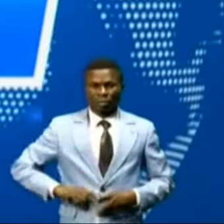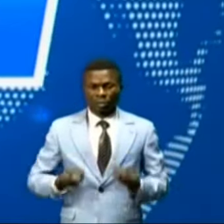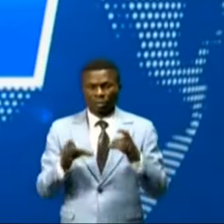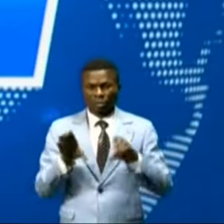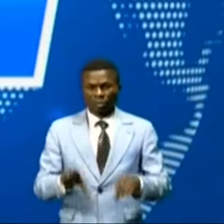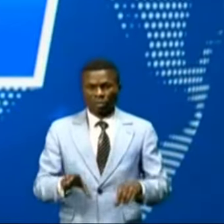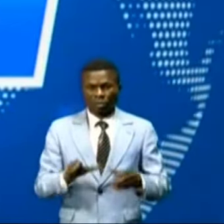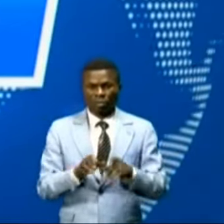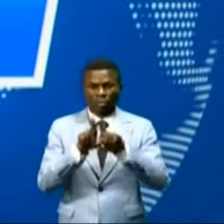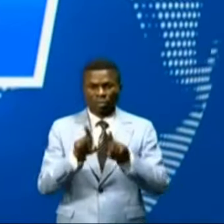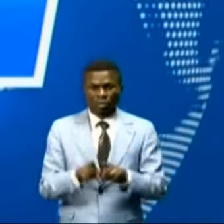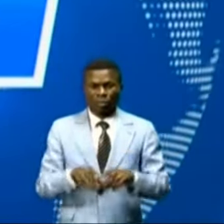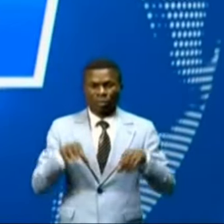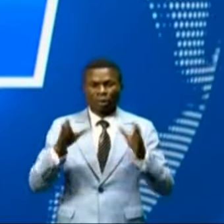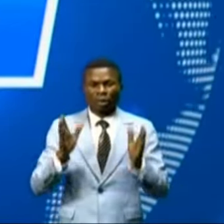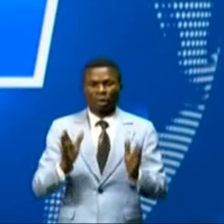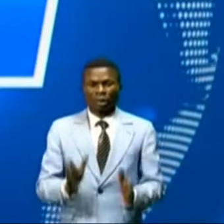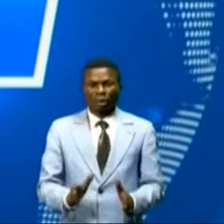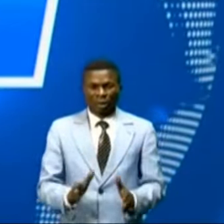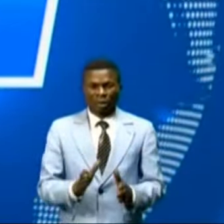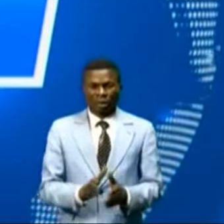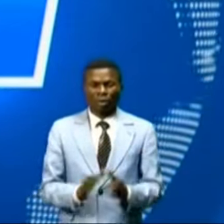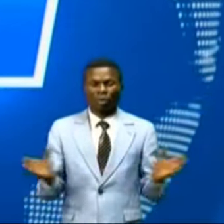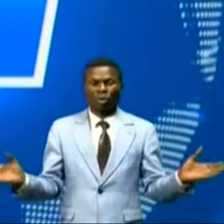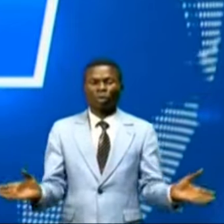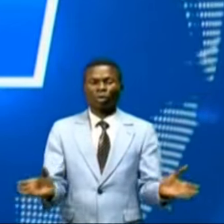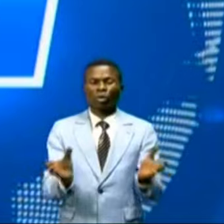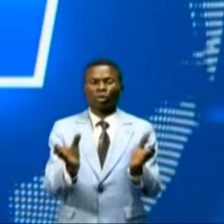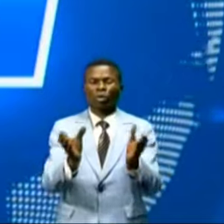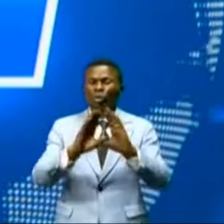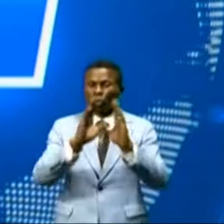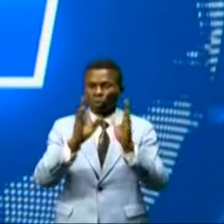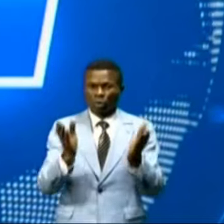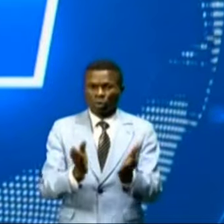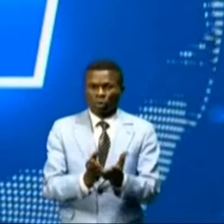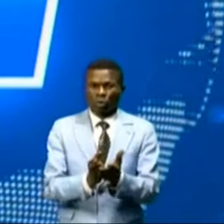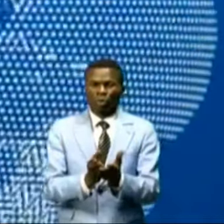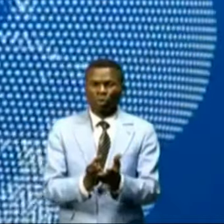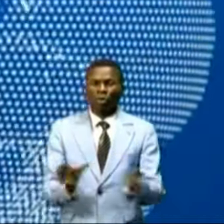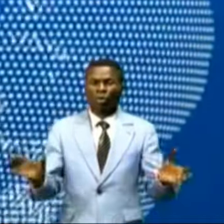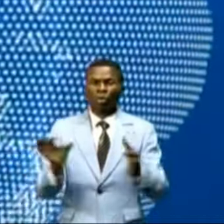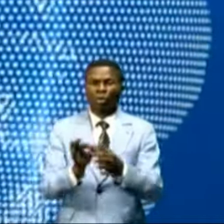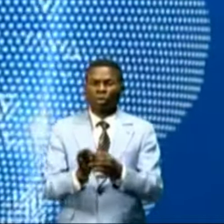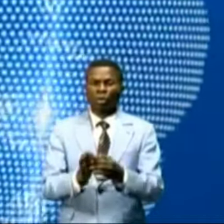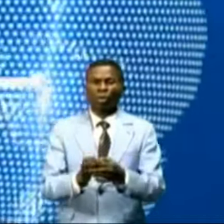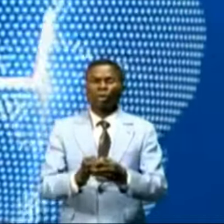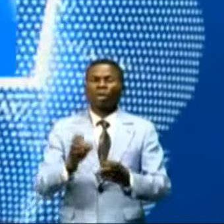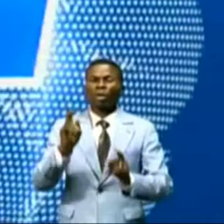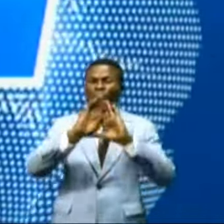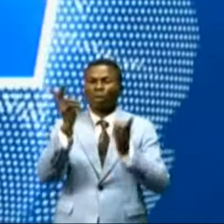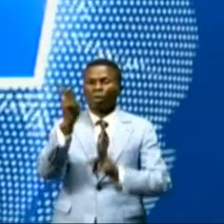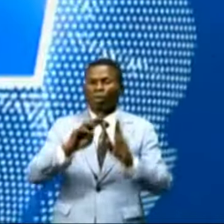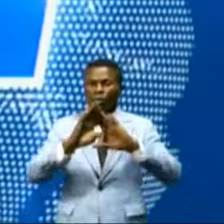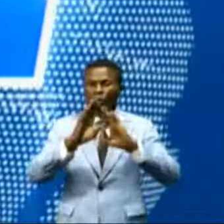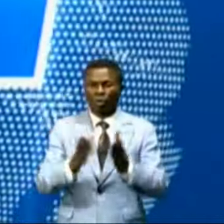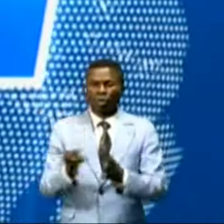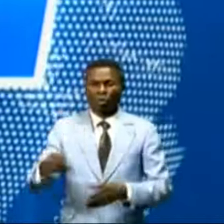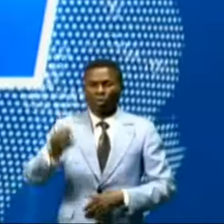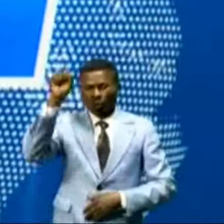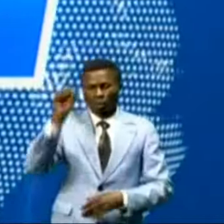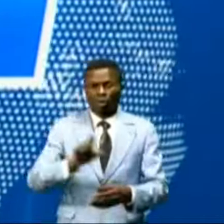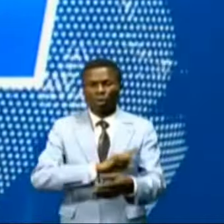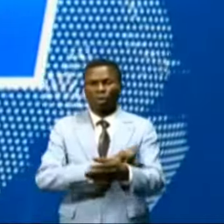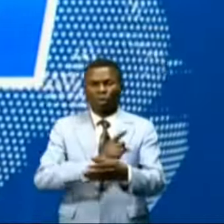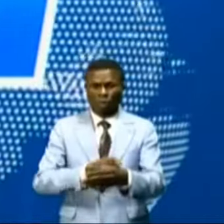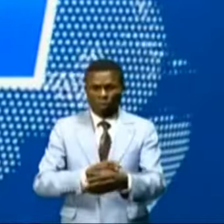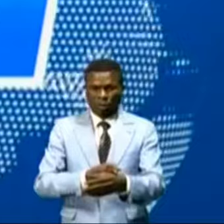Congo incite les Congolais à une mobilisation tous azimuts. Les forces vives de la province du Sud Kivu